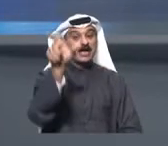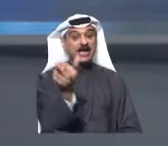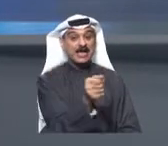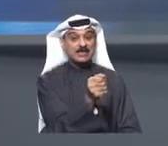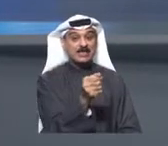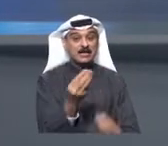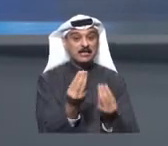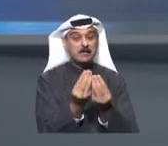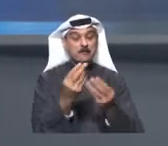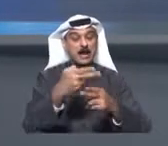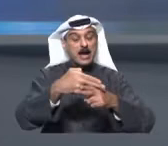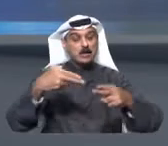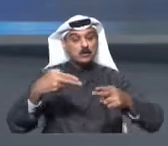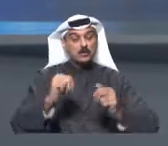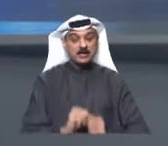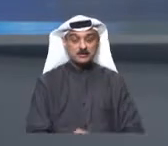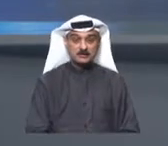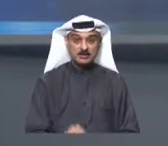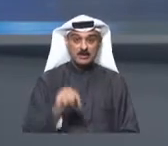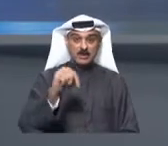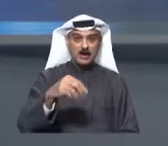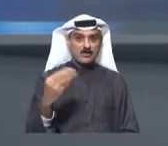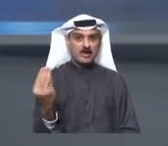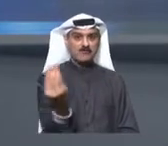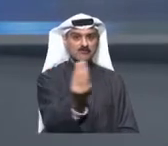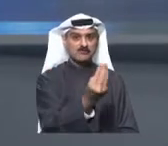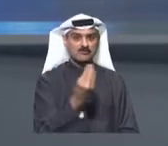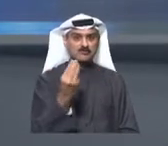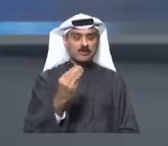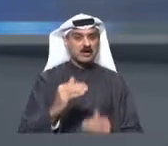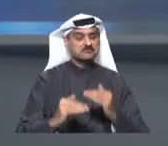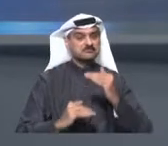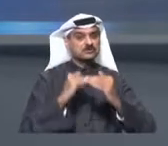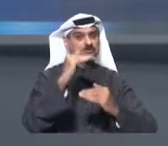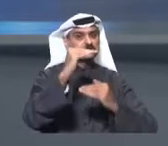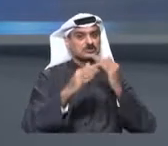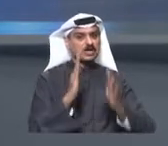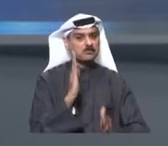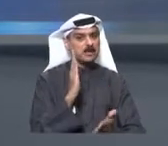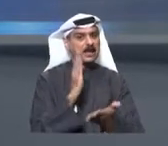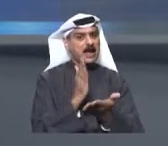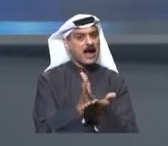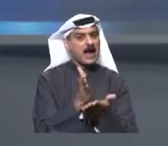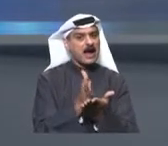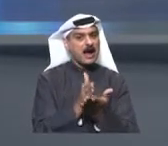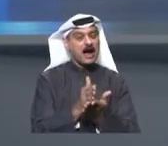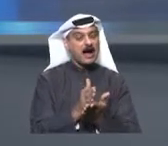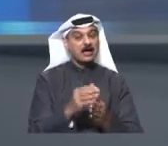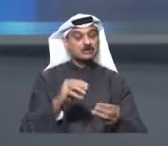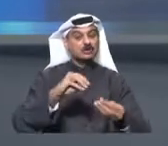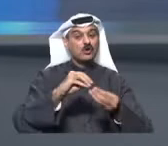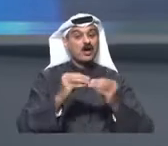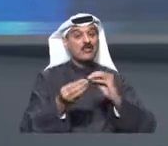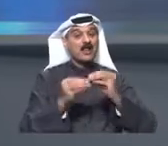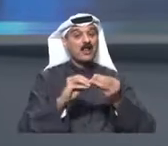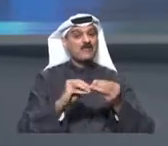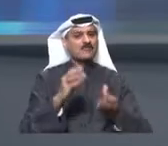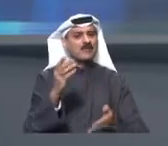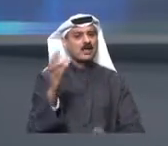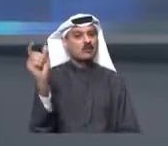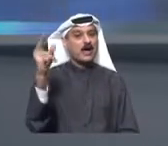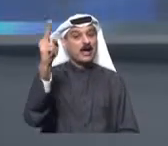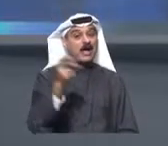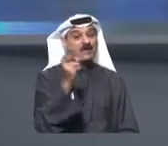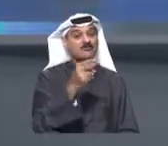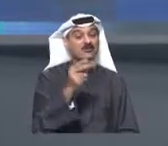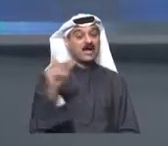جيوفاني كوراتولا، وتعكس المعروضات الثروة الفنية الحقيقية للفن الإسلامي الذي يعد أيقونة عالمية للإبداع